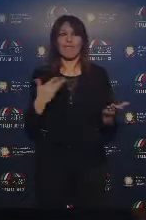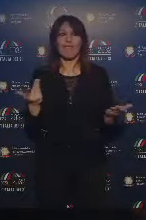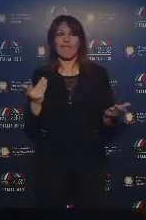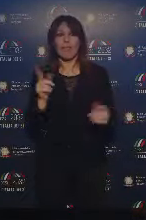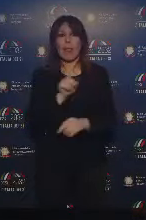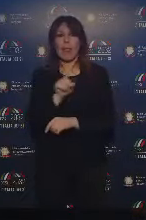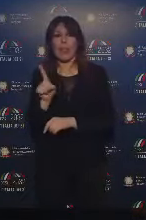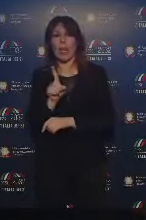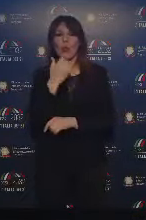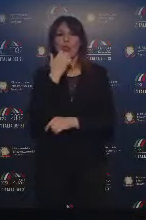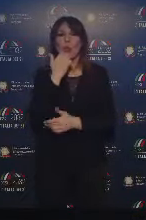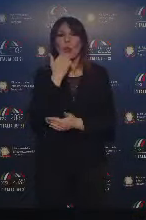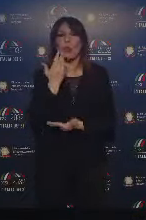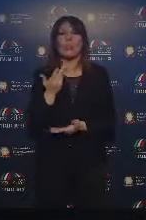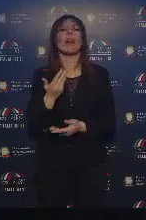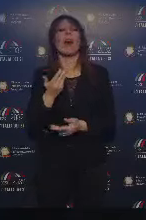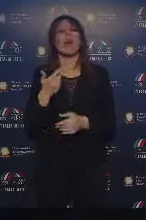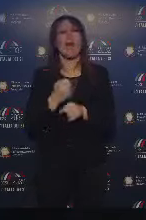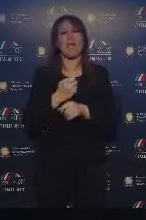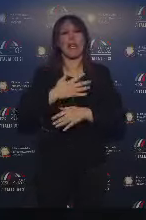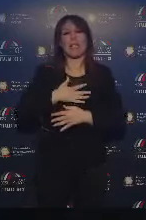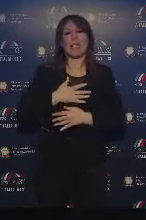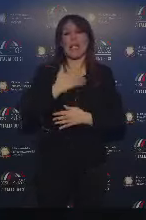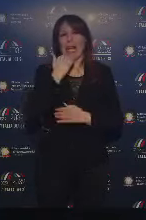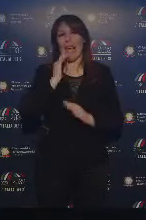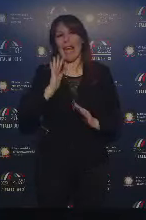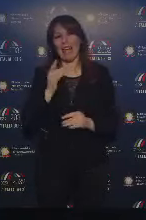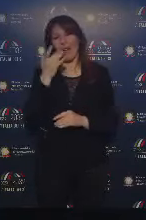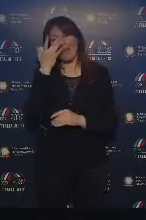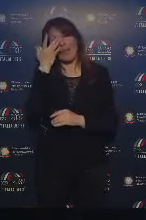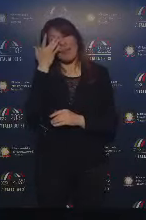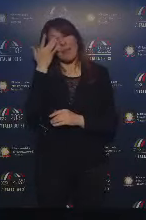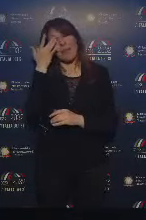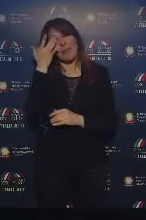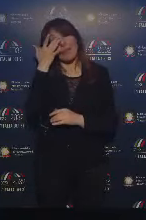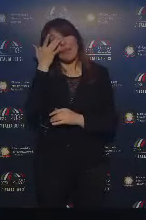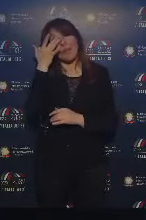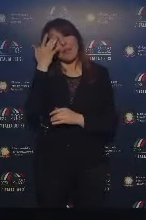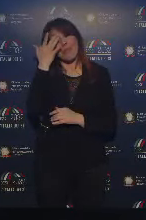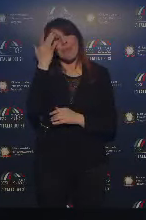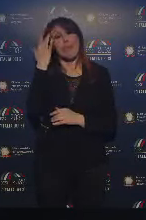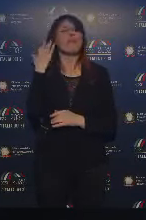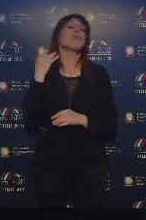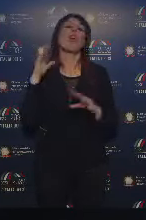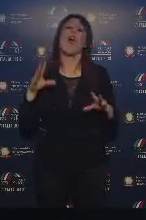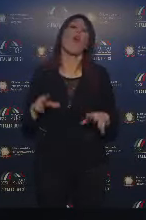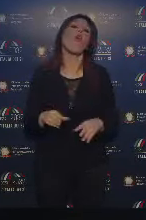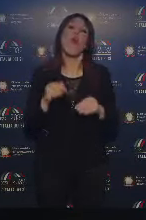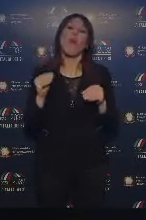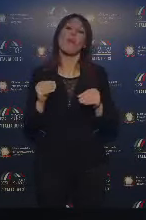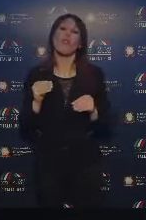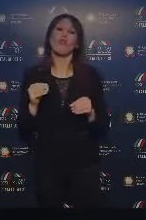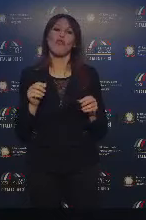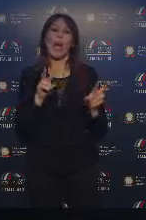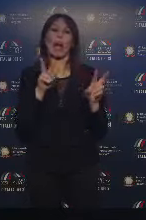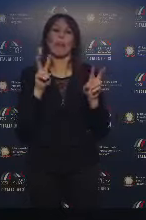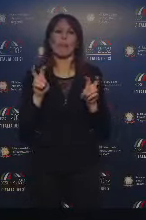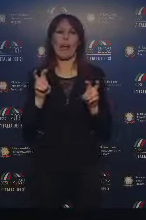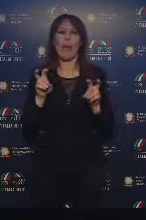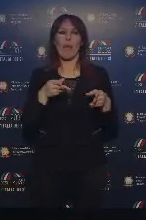Perdonatemi non non non è il mio mestiere venire venire a presentare Comunque partiamo dal tema